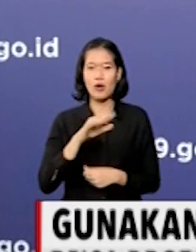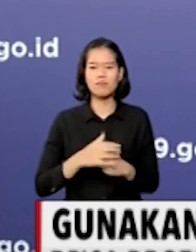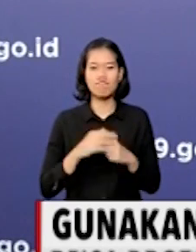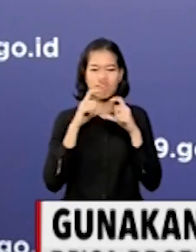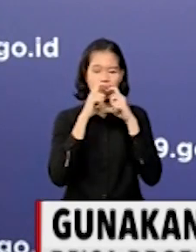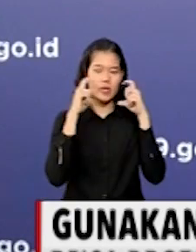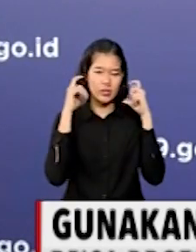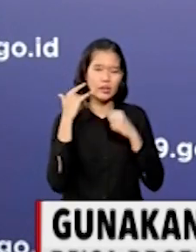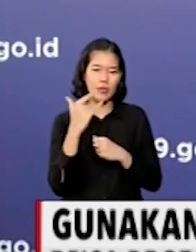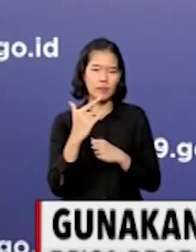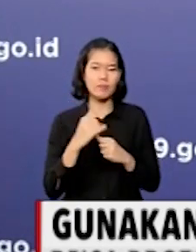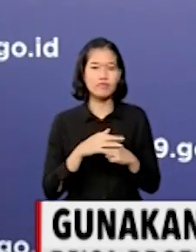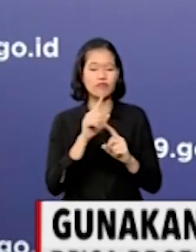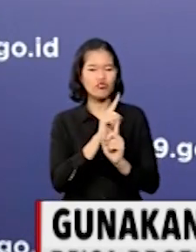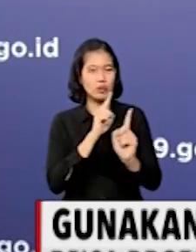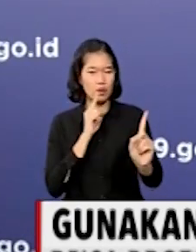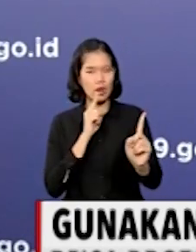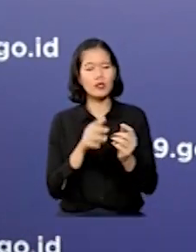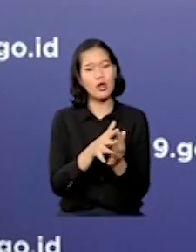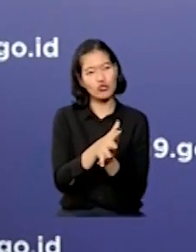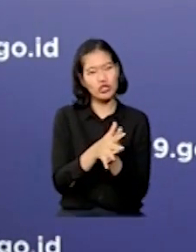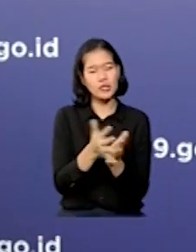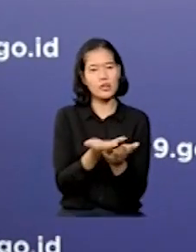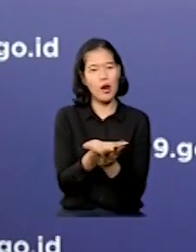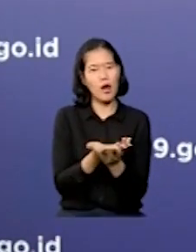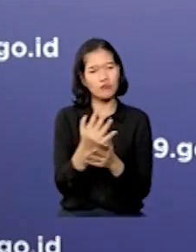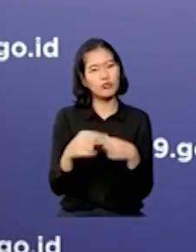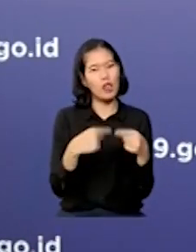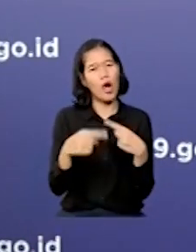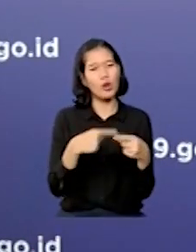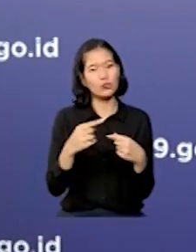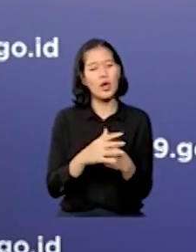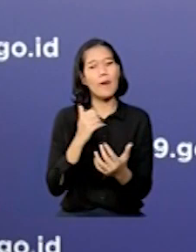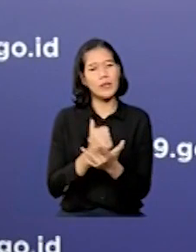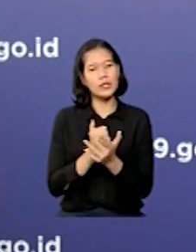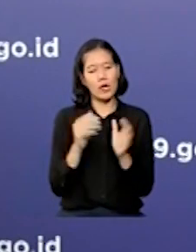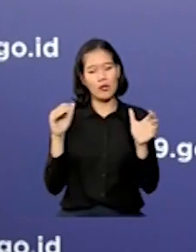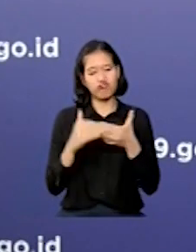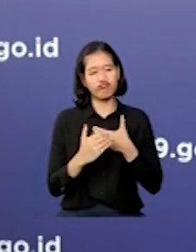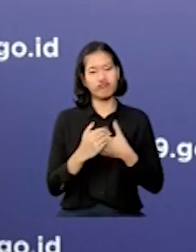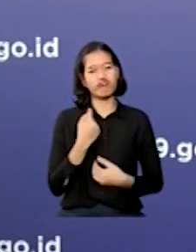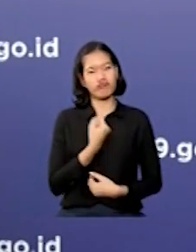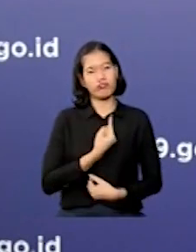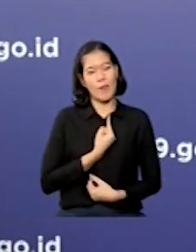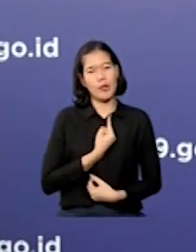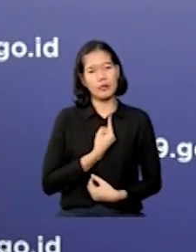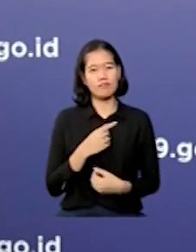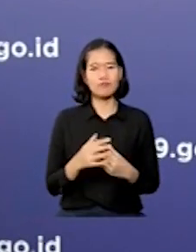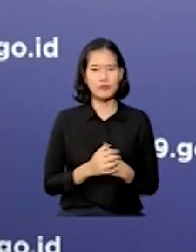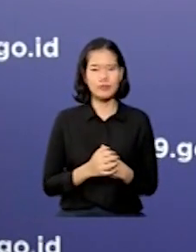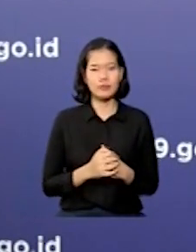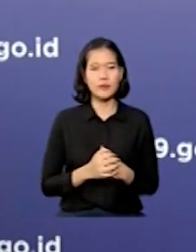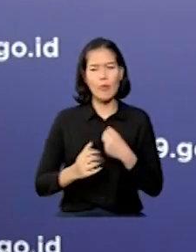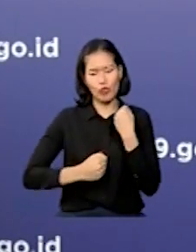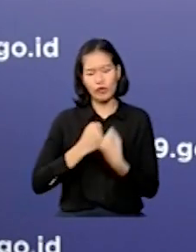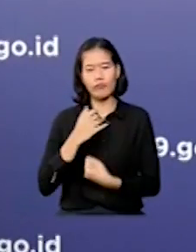pakai masker dengan benar, selalu jaga jarak, cuci tangan sesering mungkin, pastikan kita tetap aman dari COVID-19 meski makin